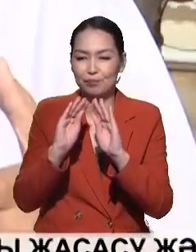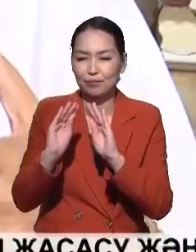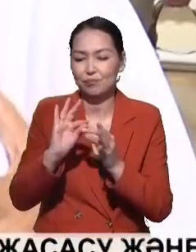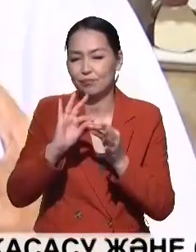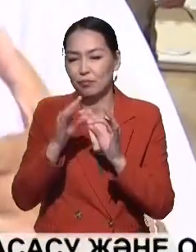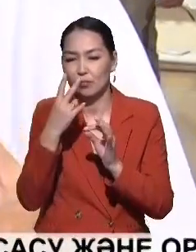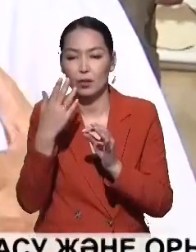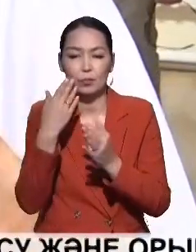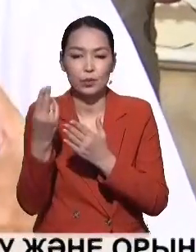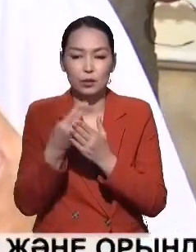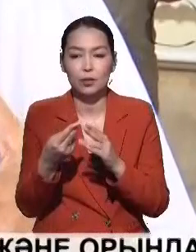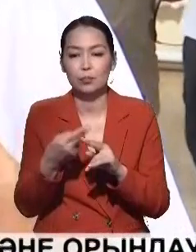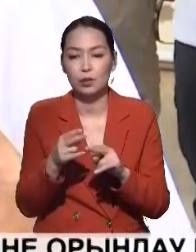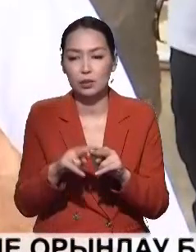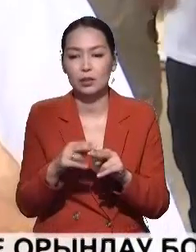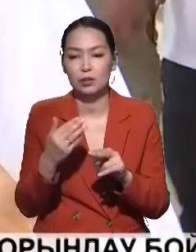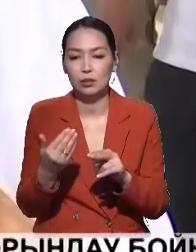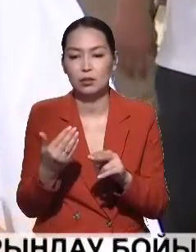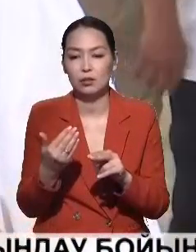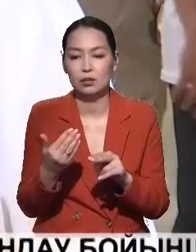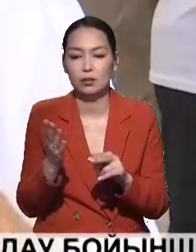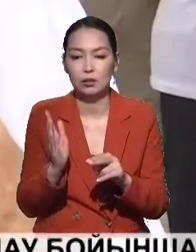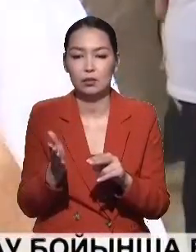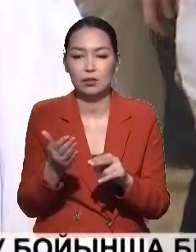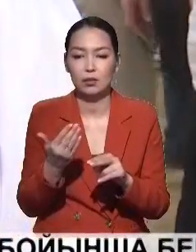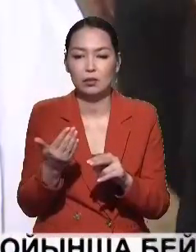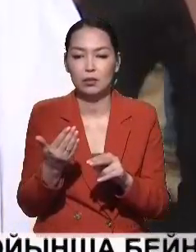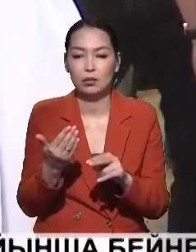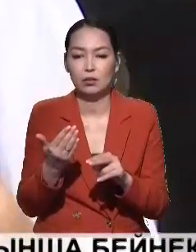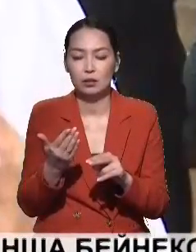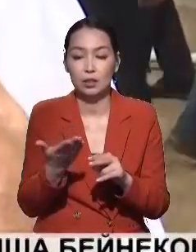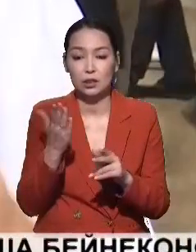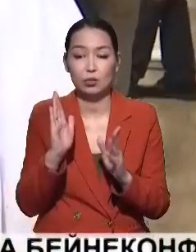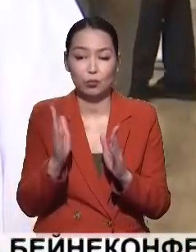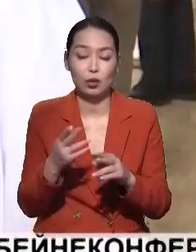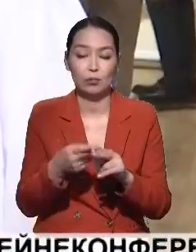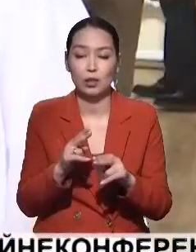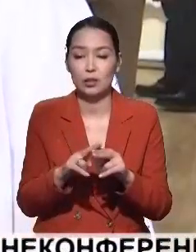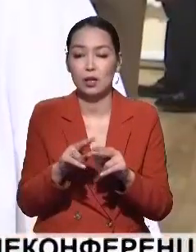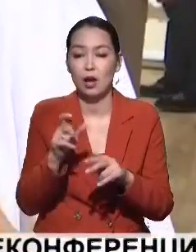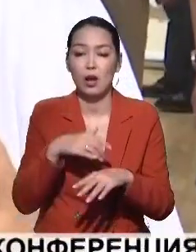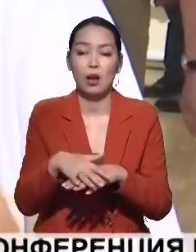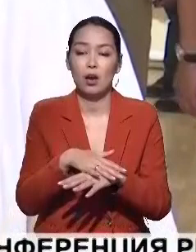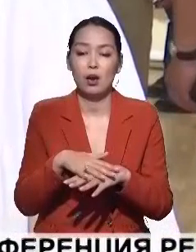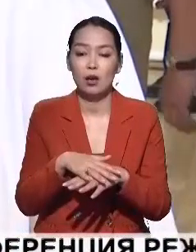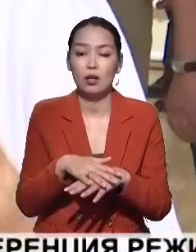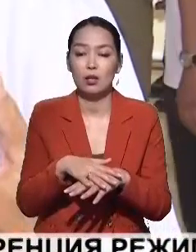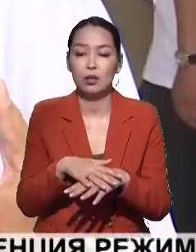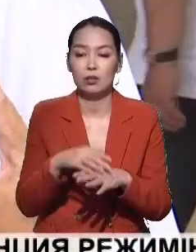ойлаймын. Осындай өзге осындай қамқорлық бола берсе, халықтың